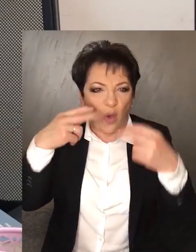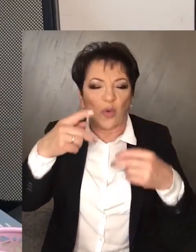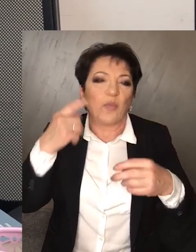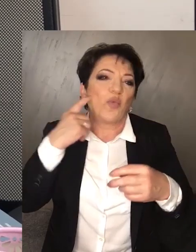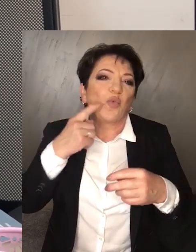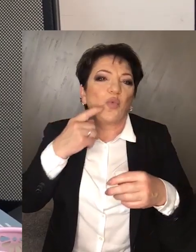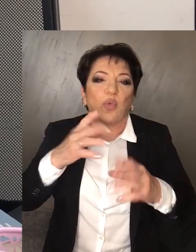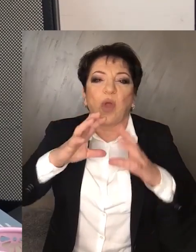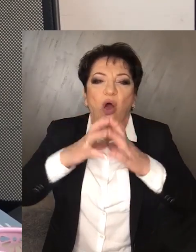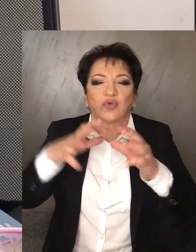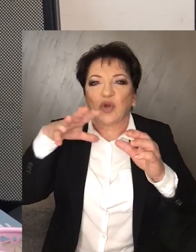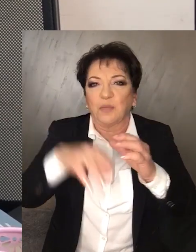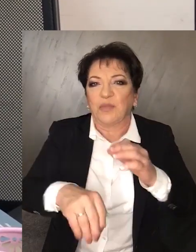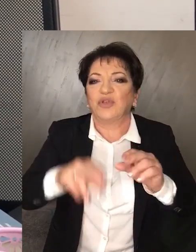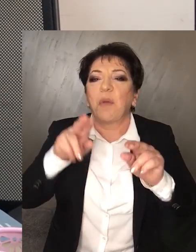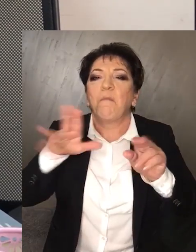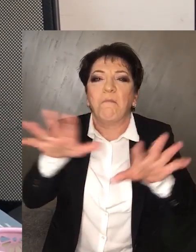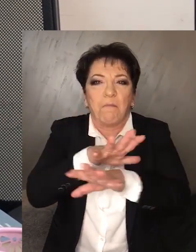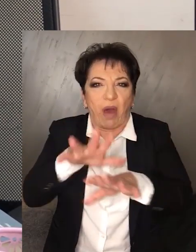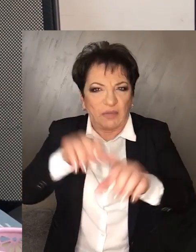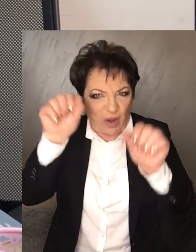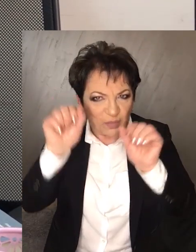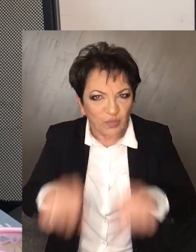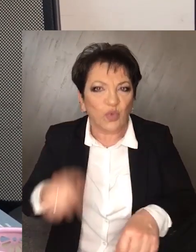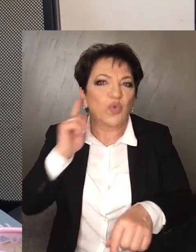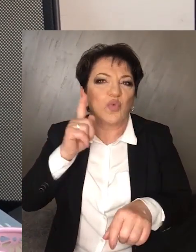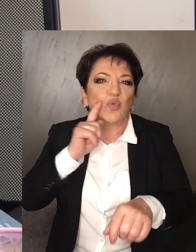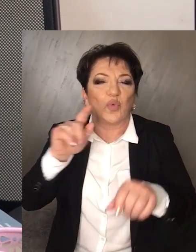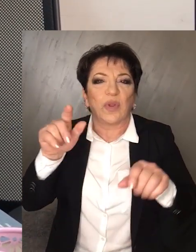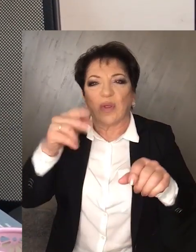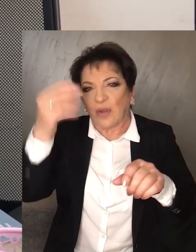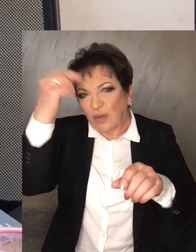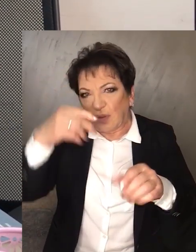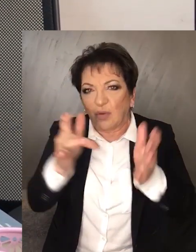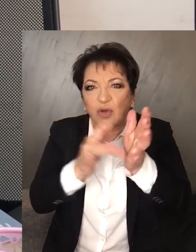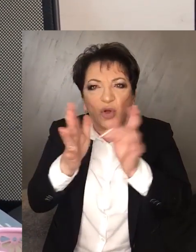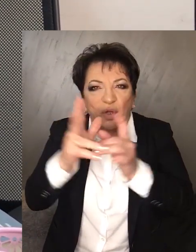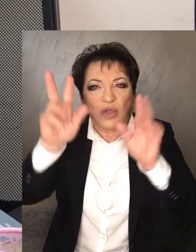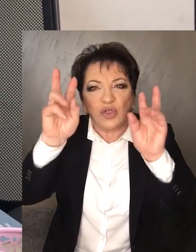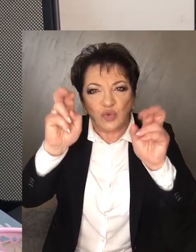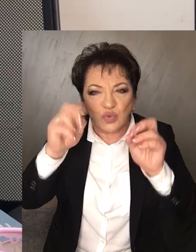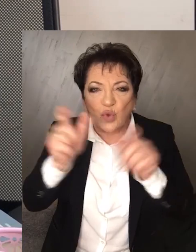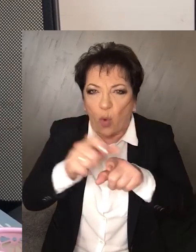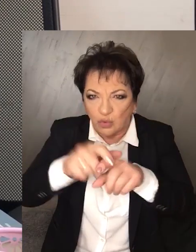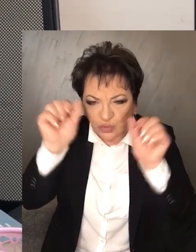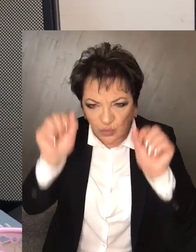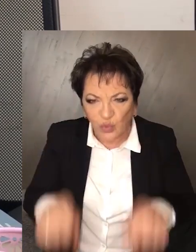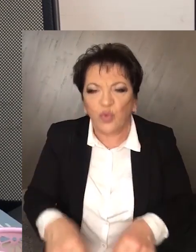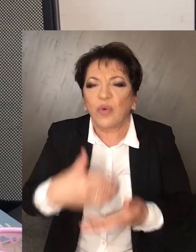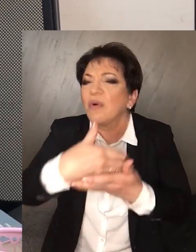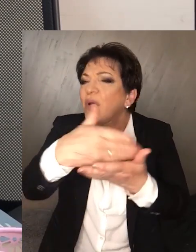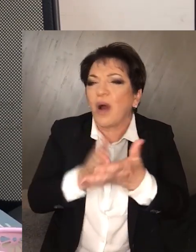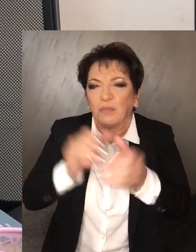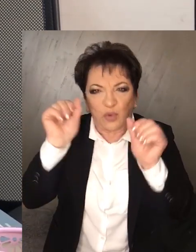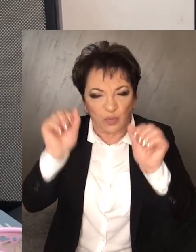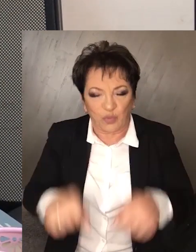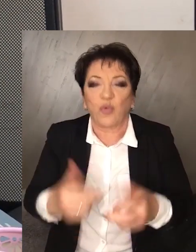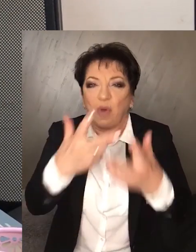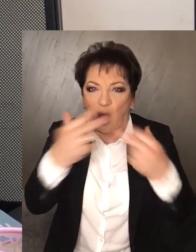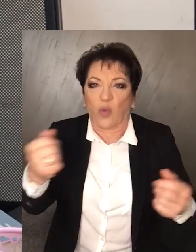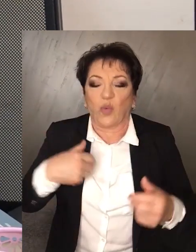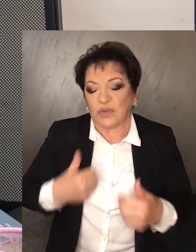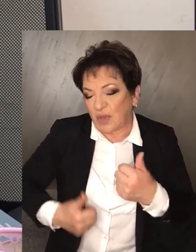եմ թարգմանում, հպարտ եմ, որ մարդիկ նայում են, որ խուլերի աշխարհը պատարագը կարող է թարգմանվի խուլերի